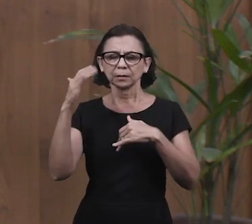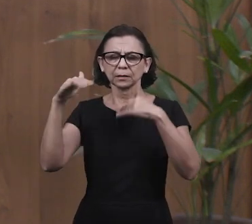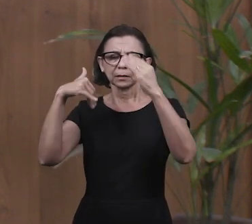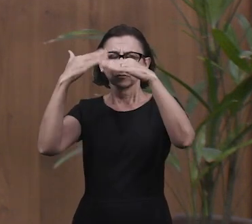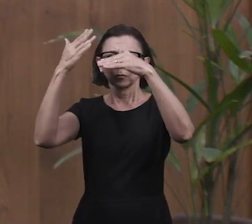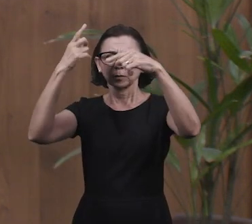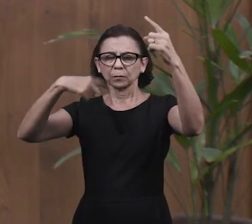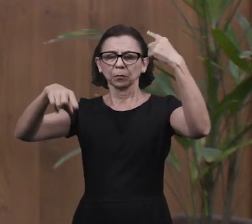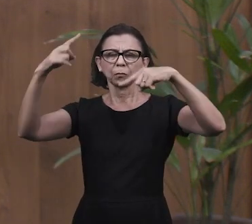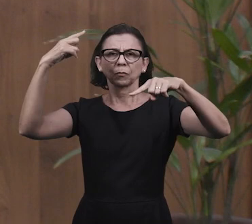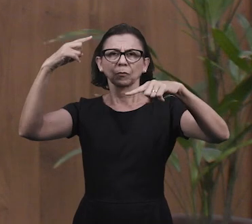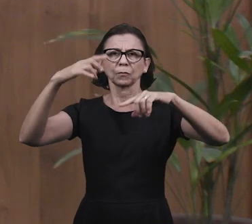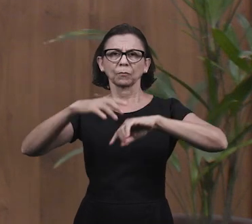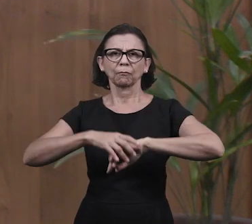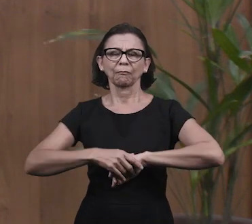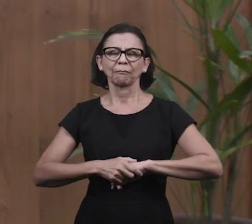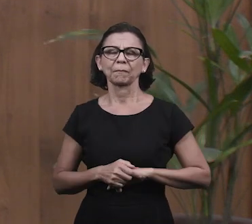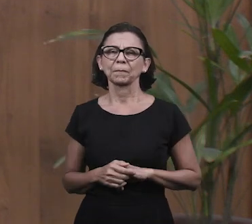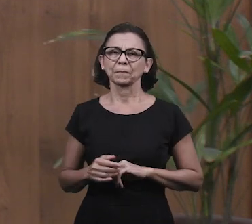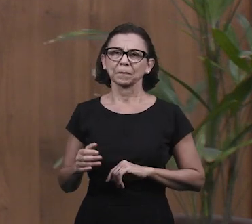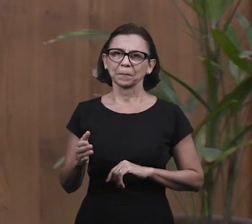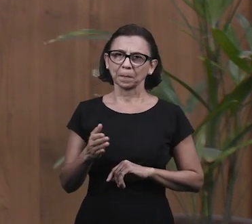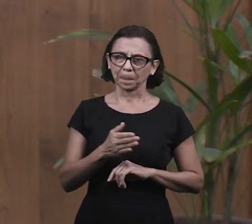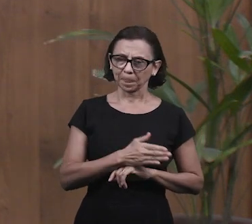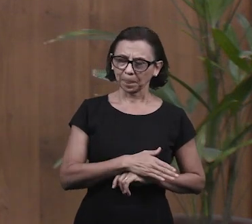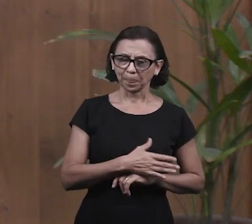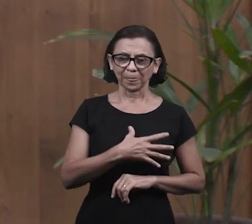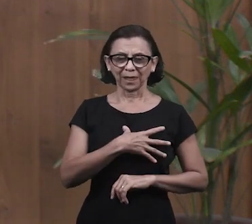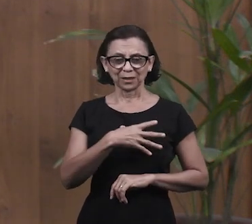jouent pour potentialiser leur développement.